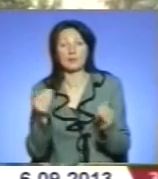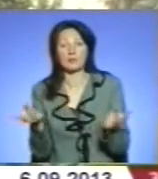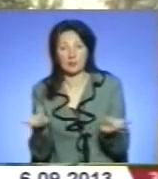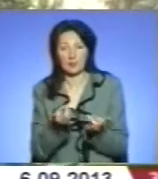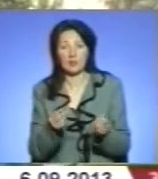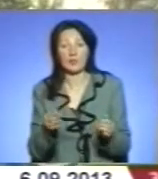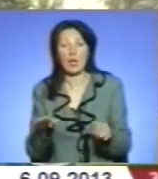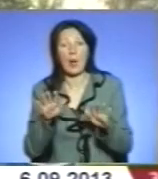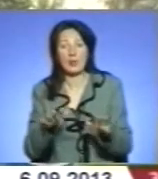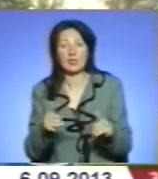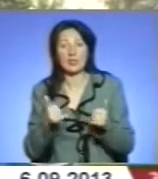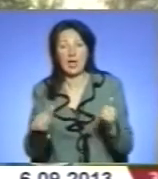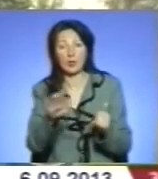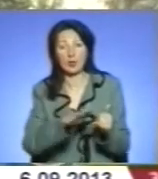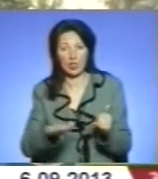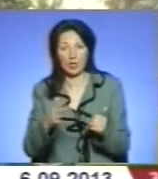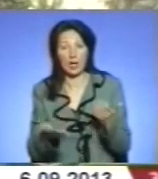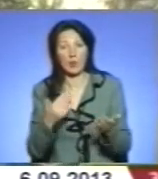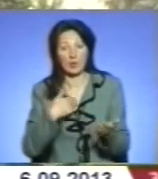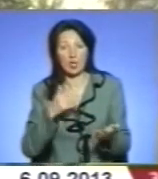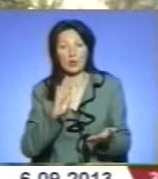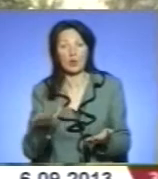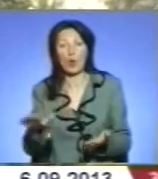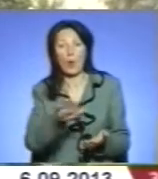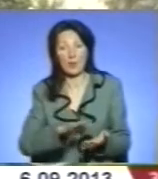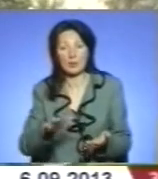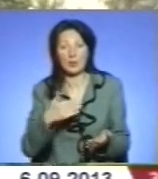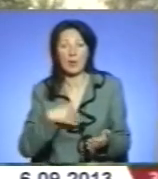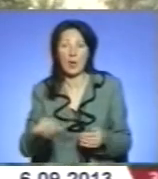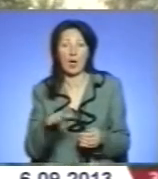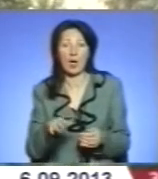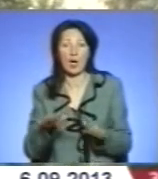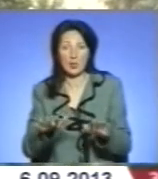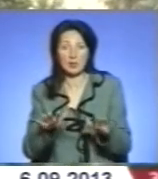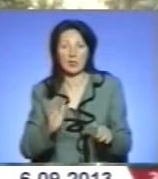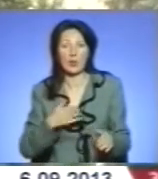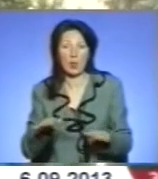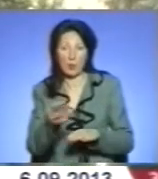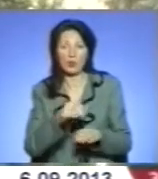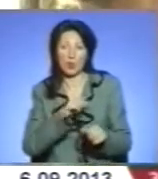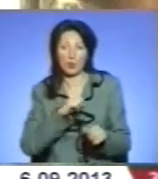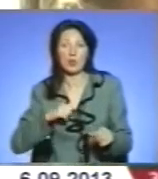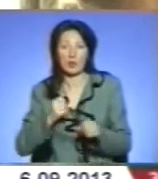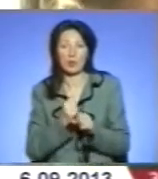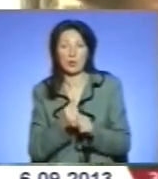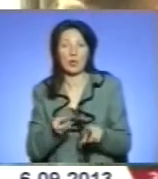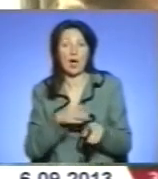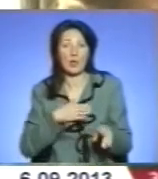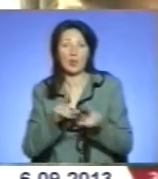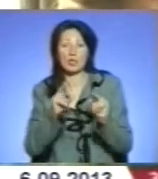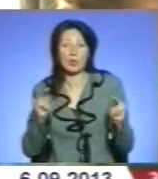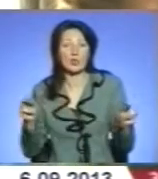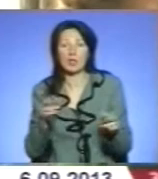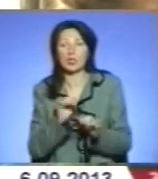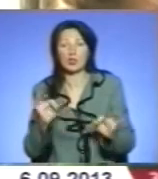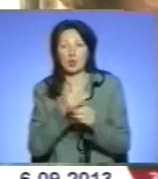Нам би, якби у нас було саме місце, ми б площадку вже самі зробили. А так як нам обіцяли і обіцяли, так і нічого й нема. Хоча змагання з